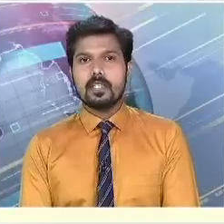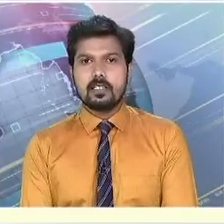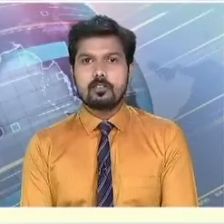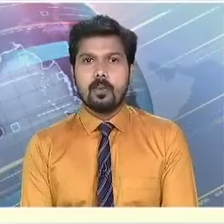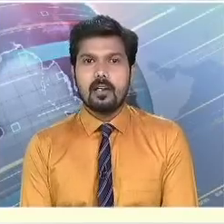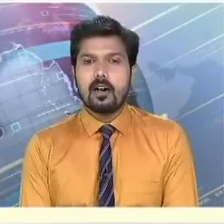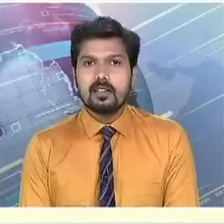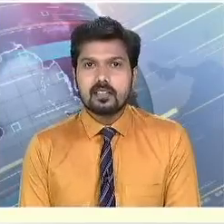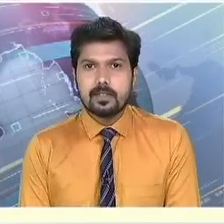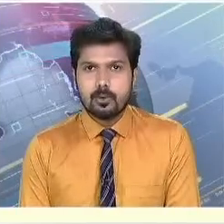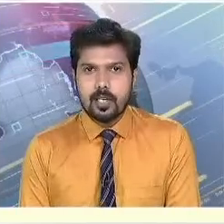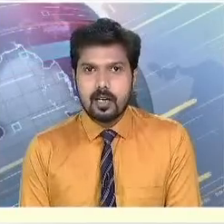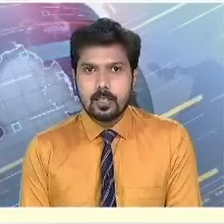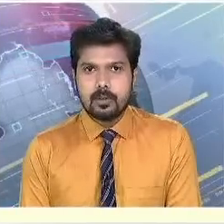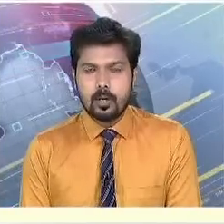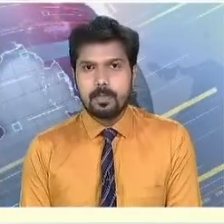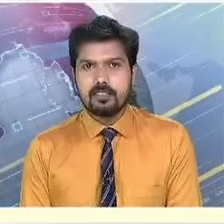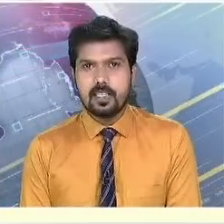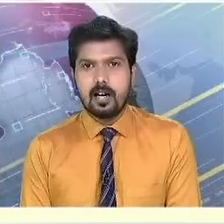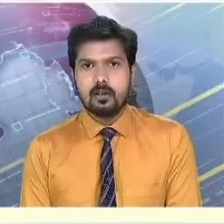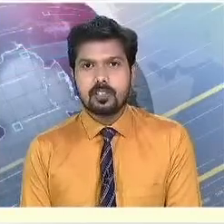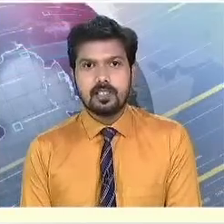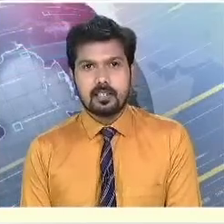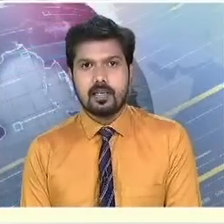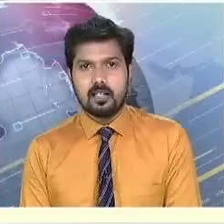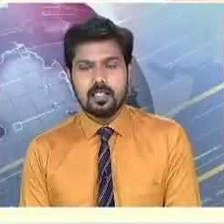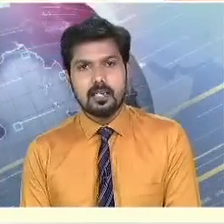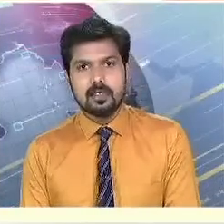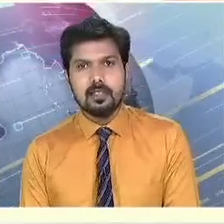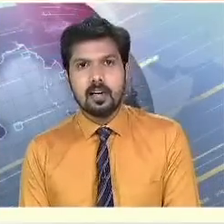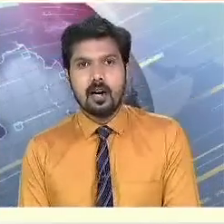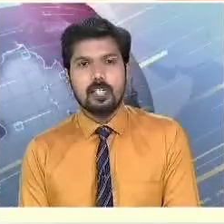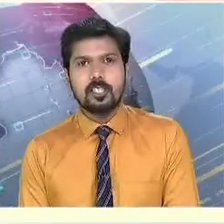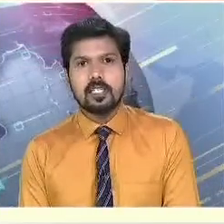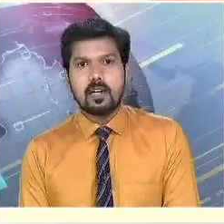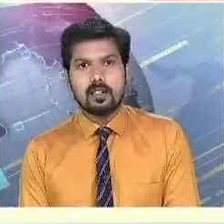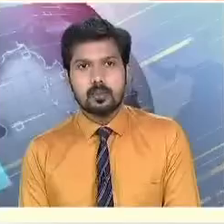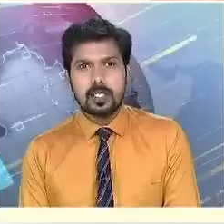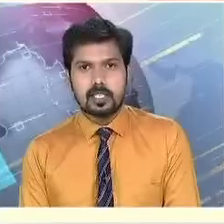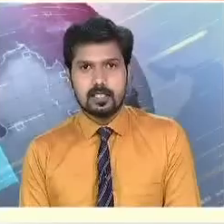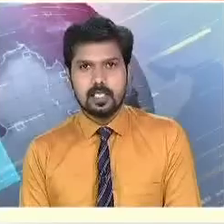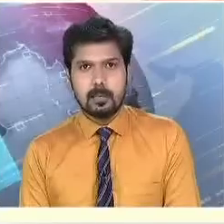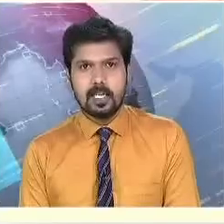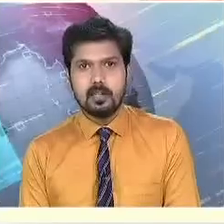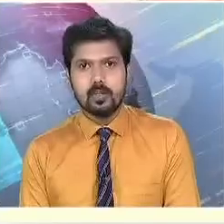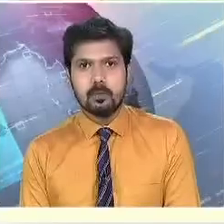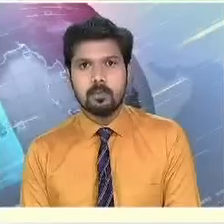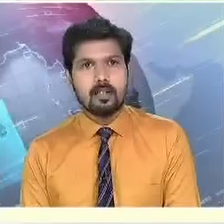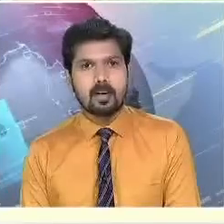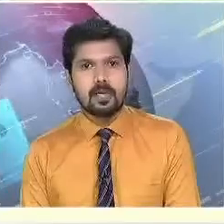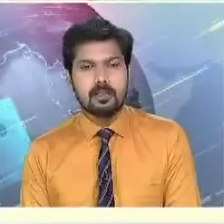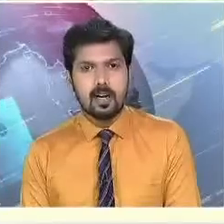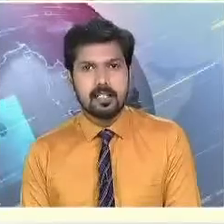பீகார் முதல்வர் நிதிஷ்குமார் காங்கிரஸ் தலைவர் சோனியாகாந்தியுடன் தொலைபேசியில் ஆலோசனை நடத்தினார். இதையடுத்து ஆர்.ஜே.டி., காங்கிரஸ் உள்ளிட்ட கட்சிகளின் எம்எல்ஏக்கள்